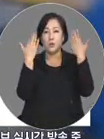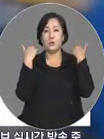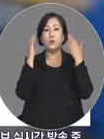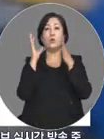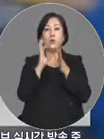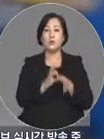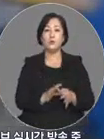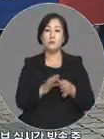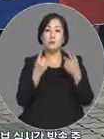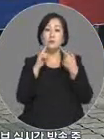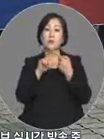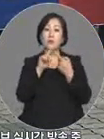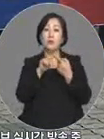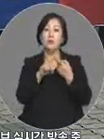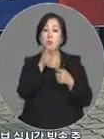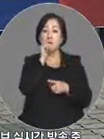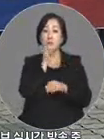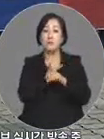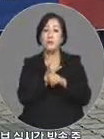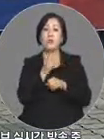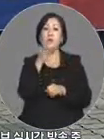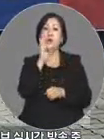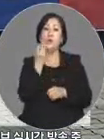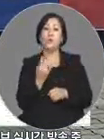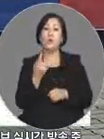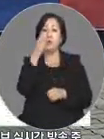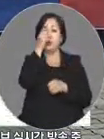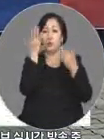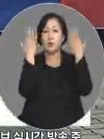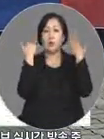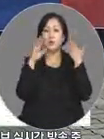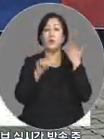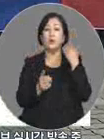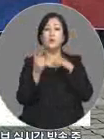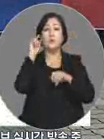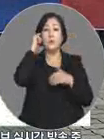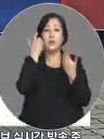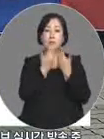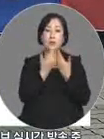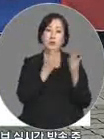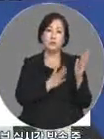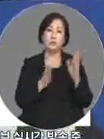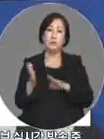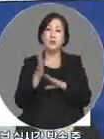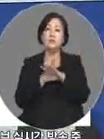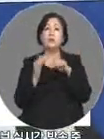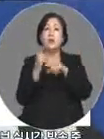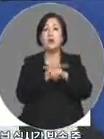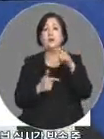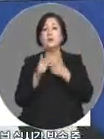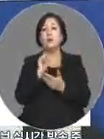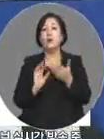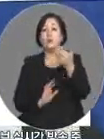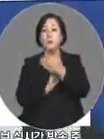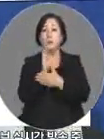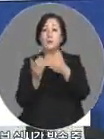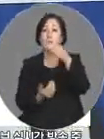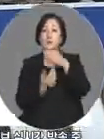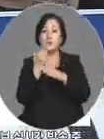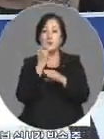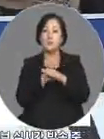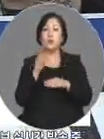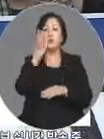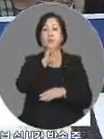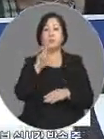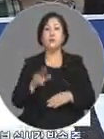잡혔습니다. 외고의 일반고 전환은 그러나 학부모들의 반대가 심해 추진 과정에서 진통이 예상됩니다. 전국